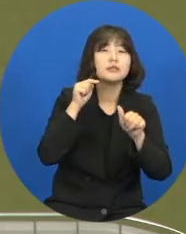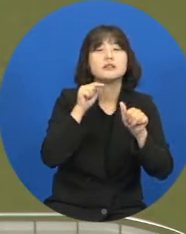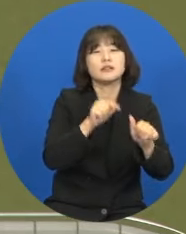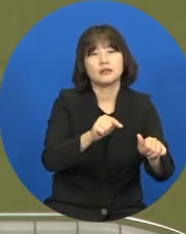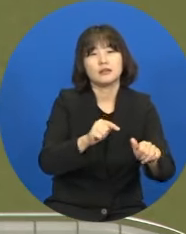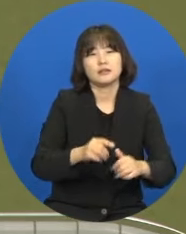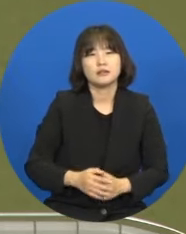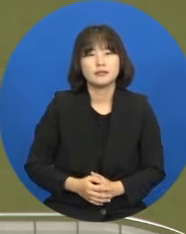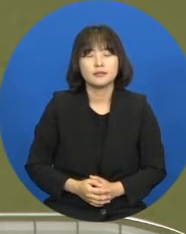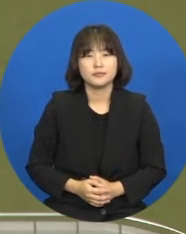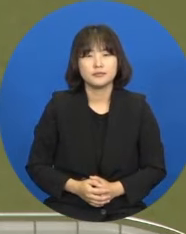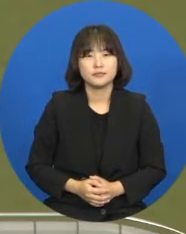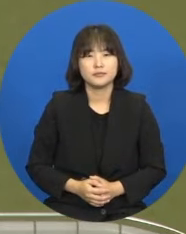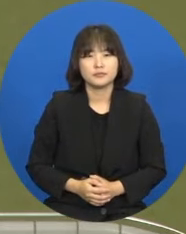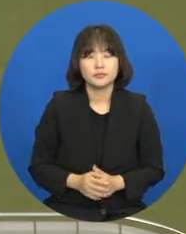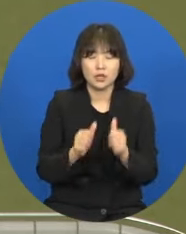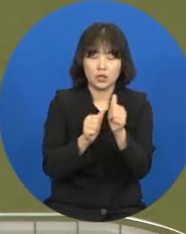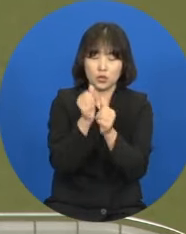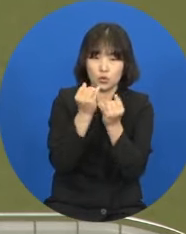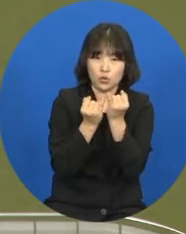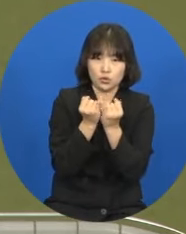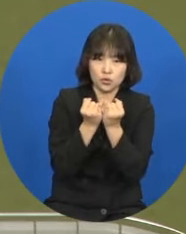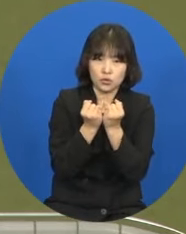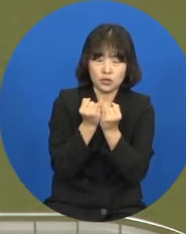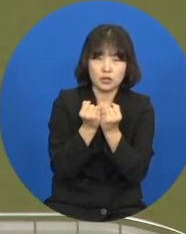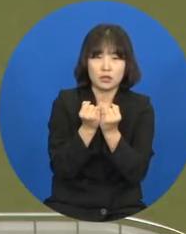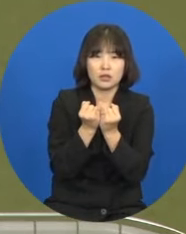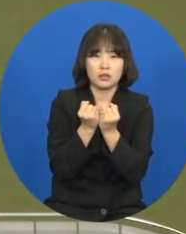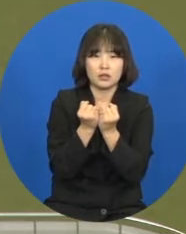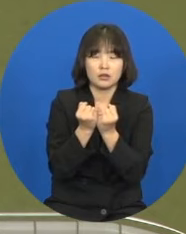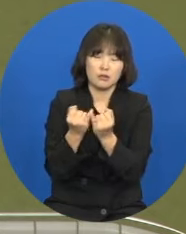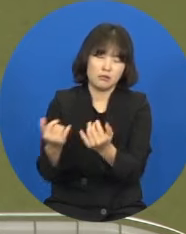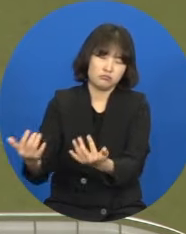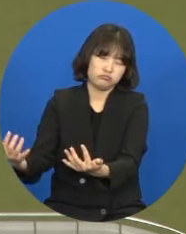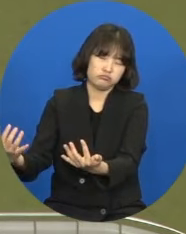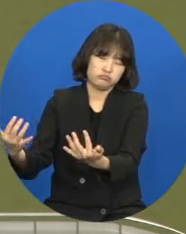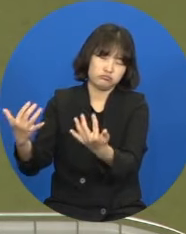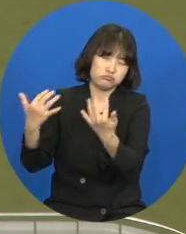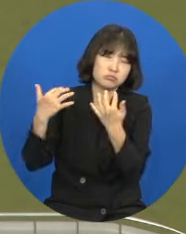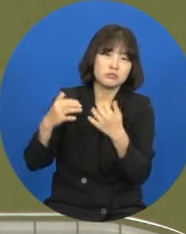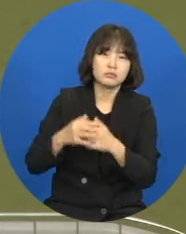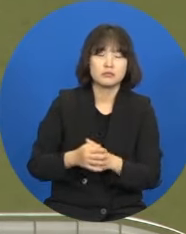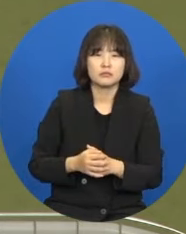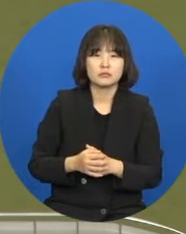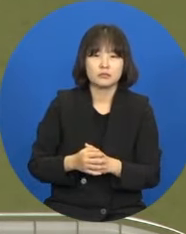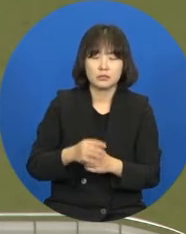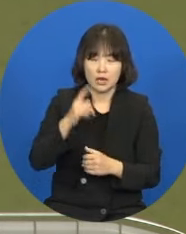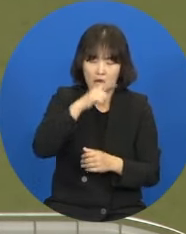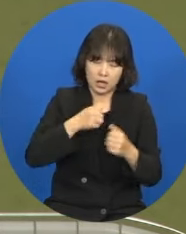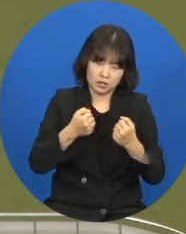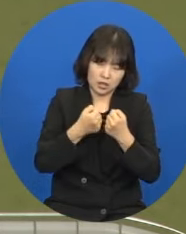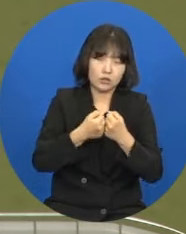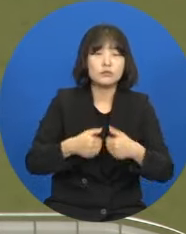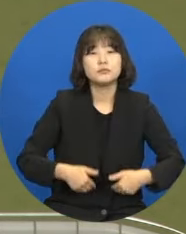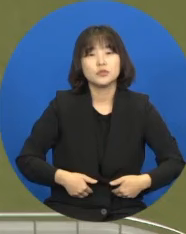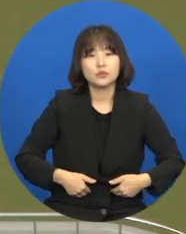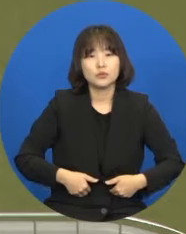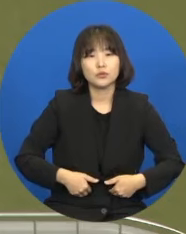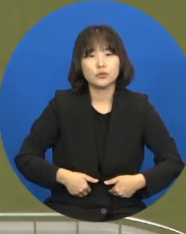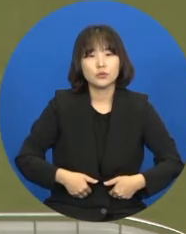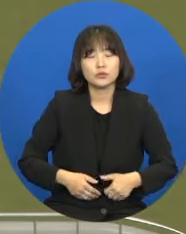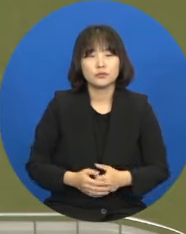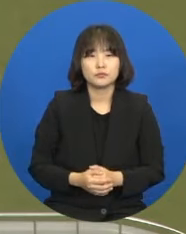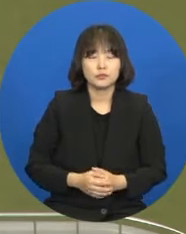이기라 동성애 쓰나미처럼 물결이 밀려옵니다 아까 싸워야 돼요 말씀드린 것처럼 아빠